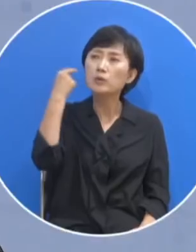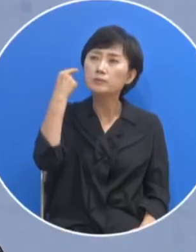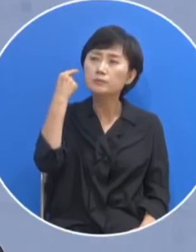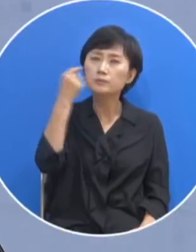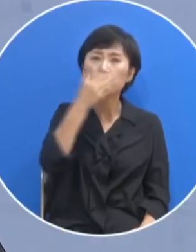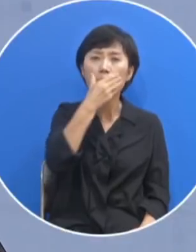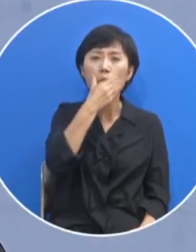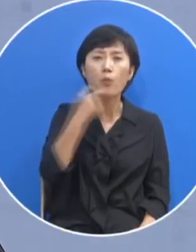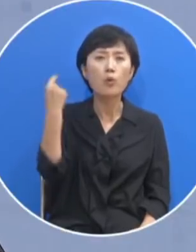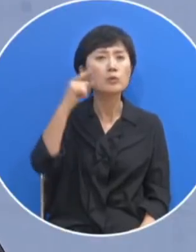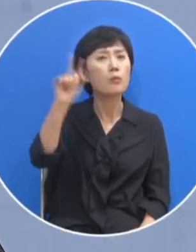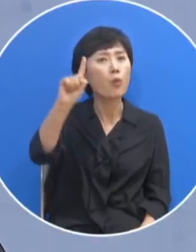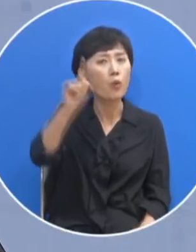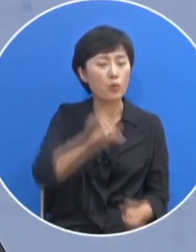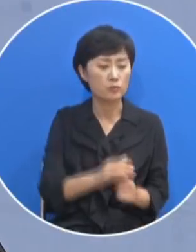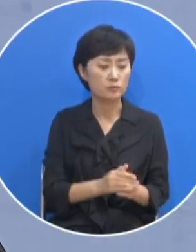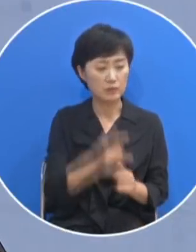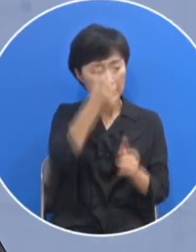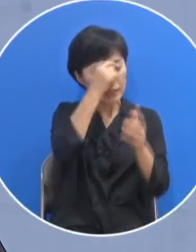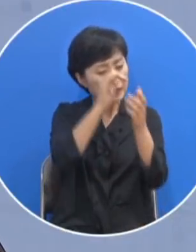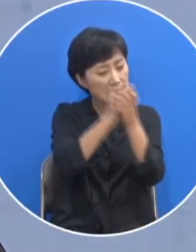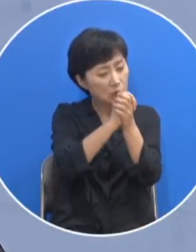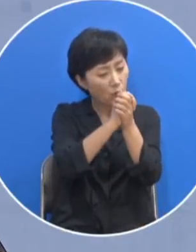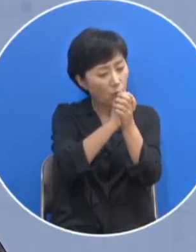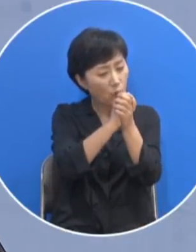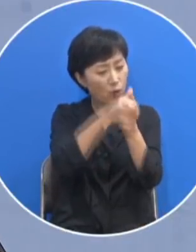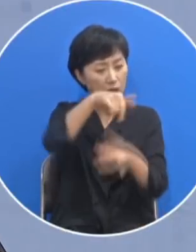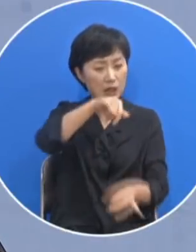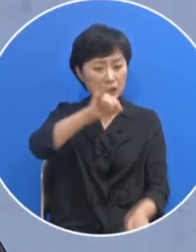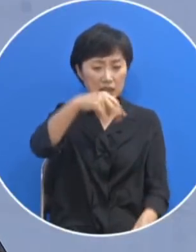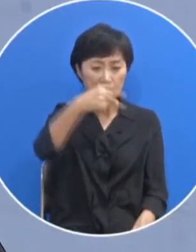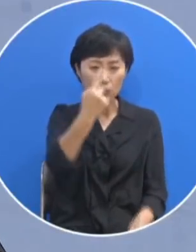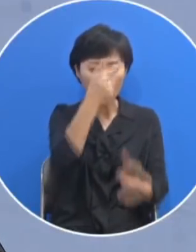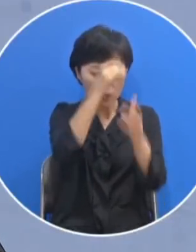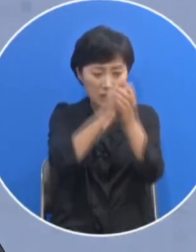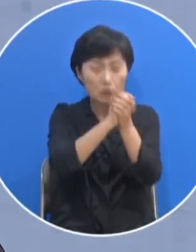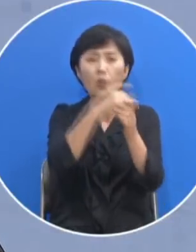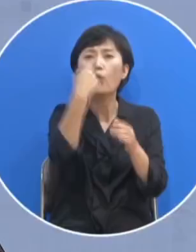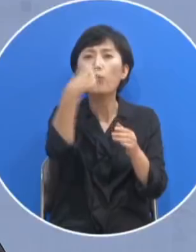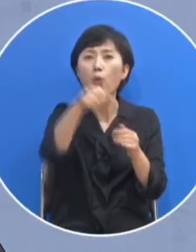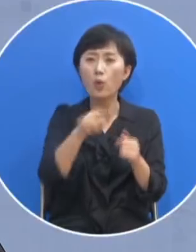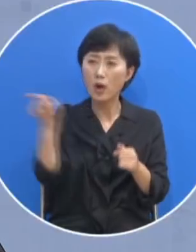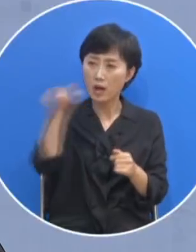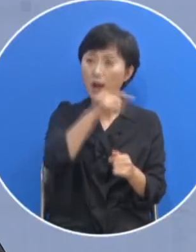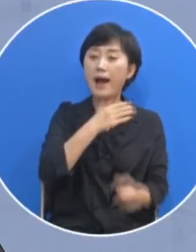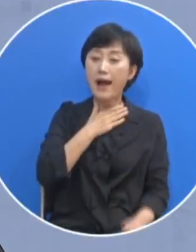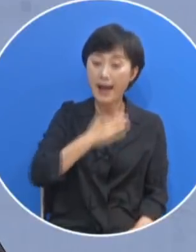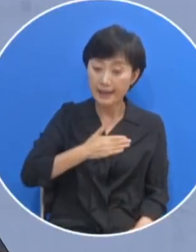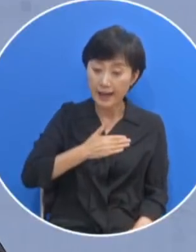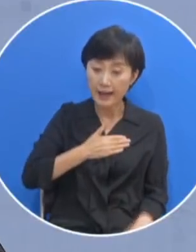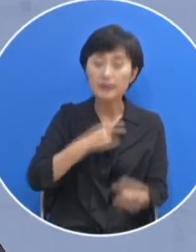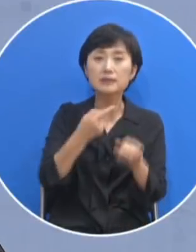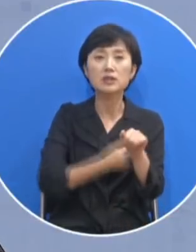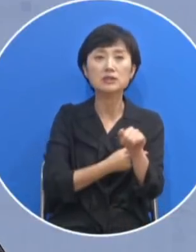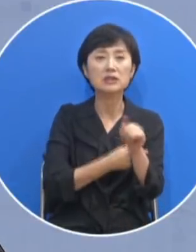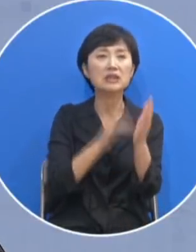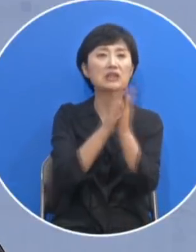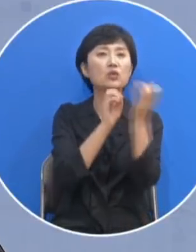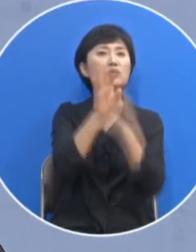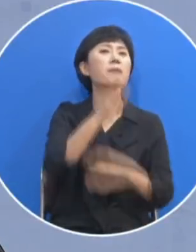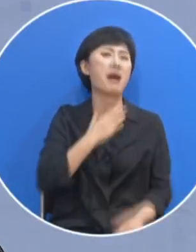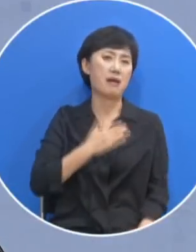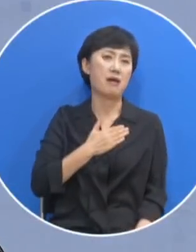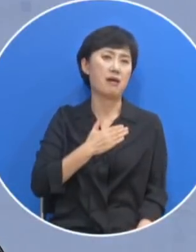정말 기도 거 뭐냐 뭐 디스플레이 그러면 더블 할 거 아닙니까 이벤트 cno 대한 조사와 일게이 걸면 최고의